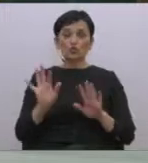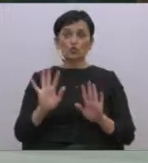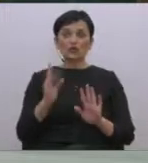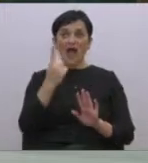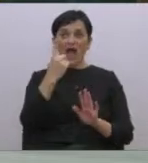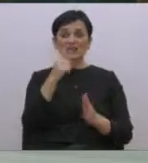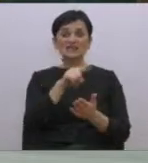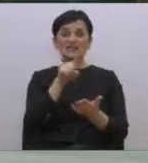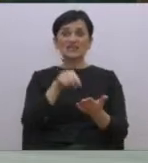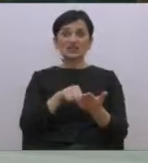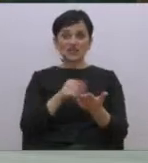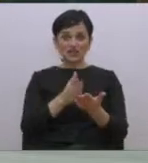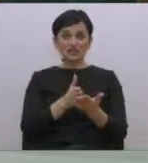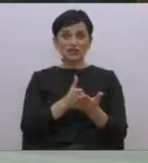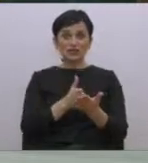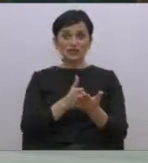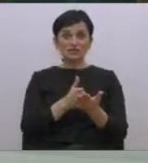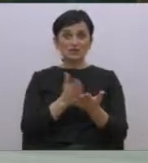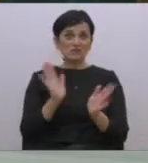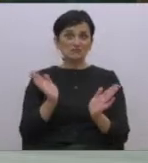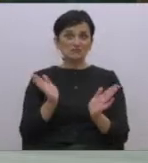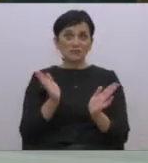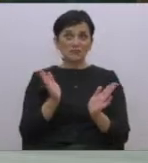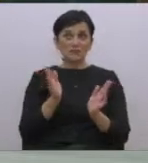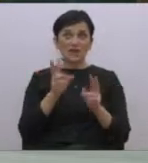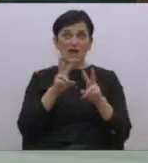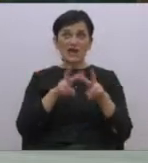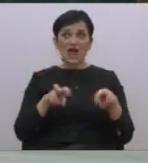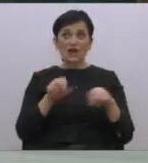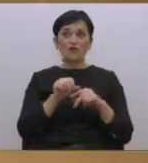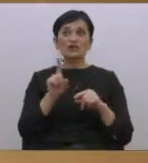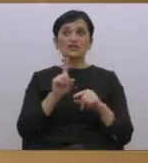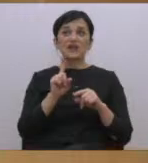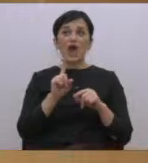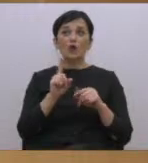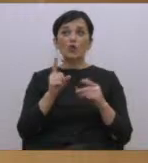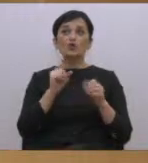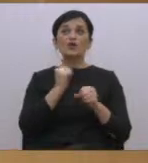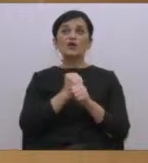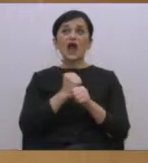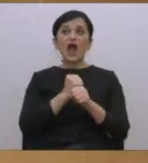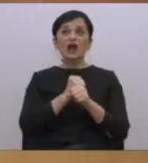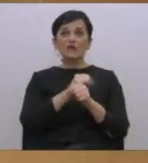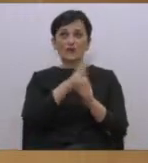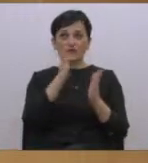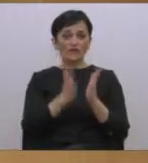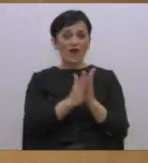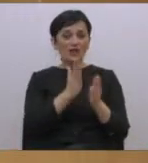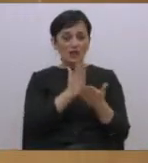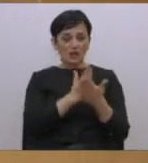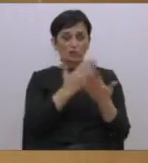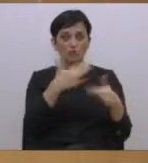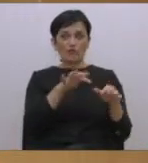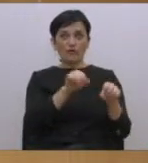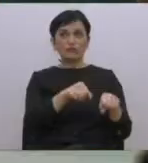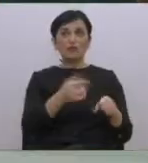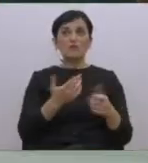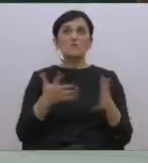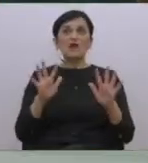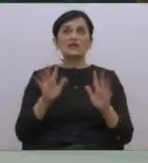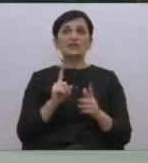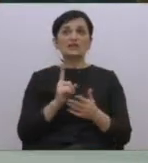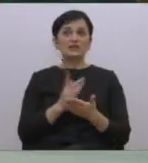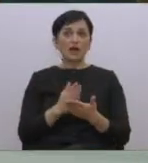კითხვა მაქვს და გაწყალ, გააზიანეთ, განხილვა უკვე რაც შემიძლია გავიკეთებინა და ყველაფერი გიქენით, მეტი რა ვქნა. კი ბატონო, როგორც